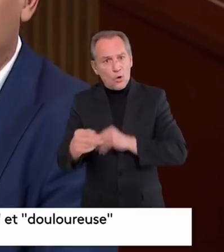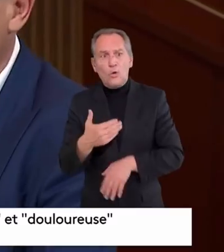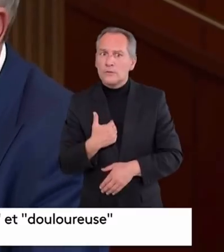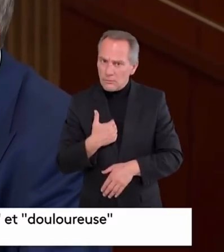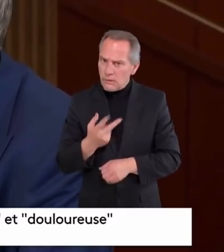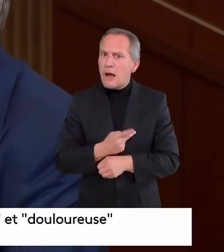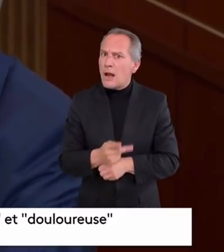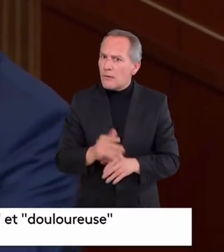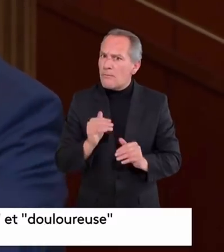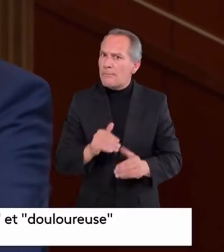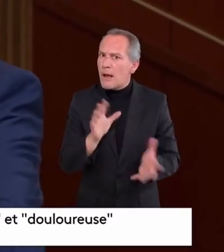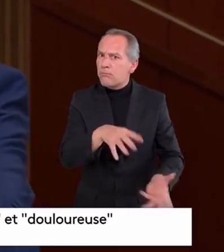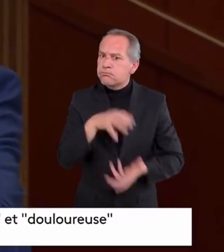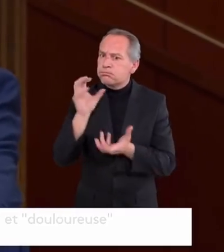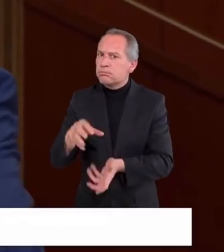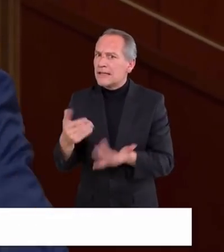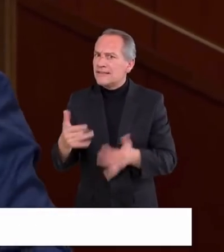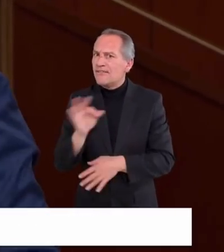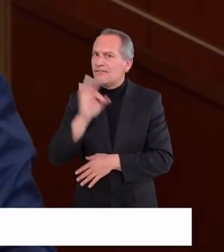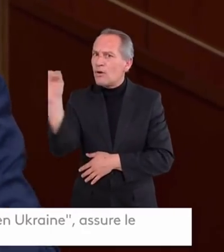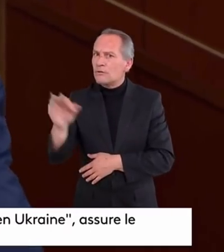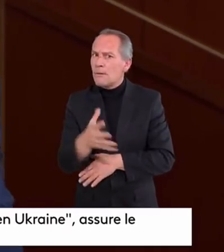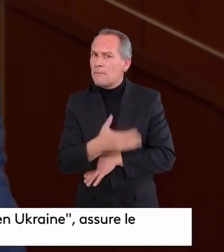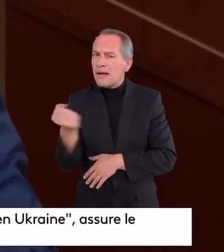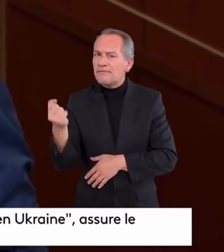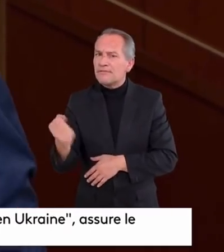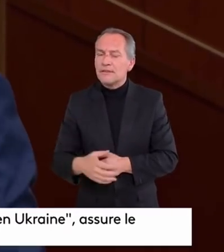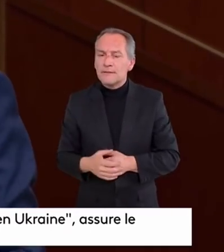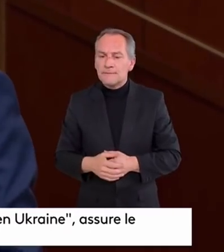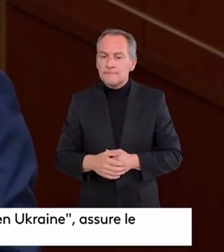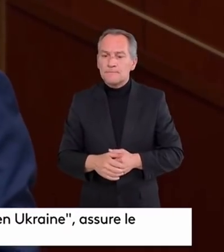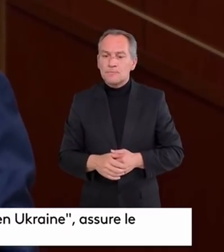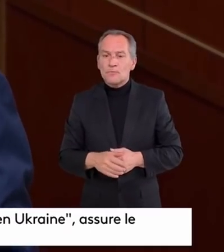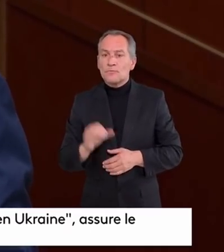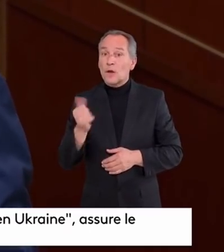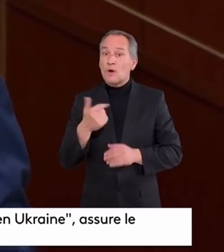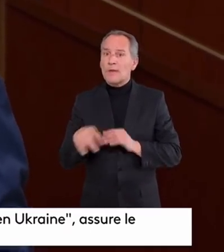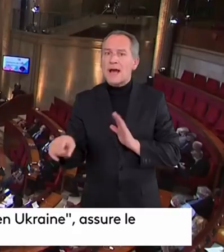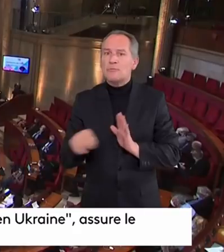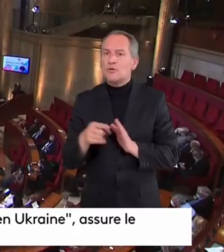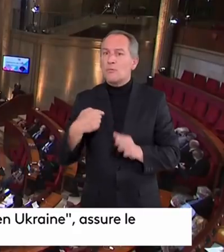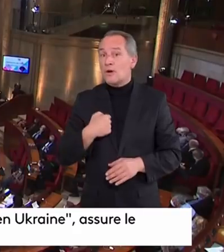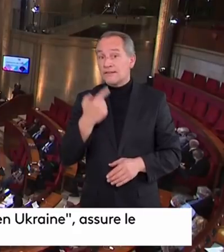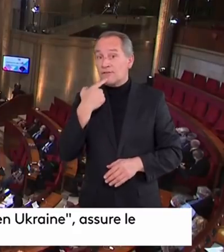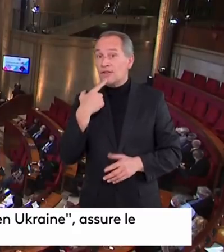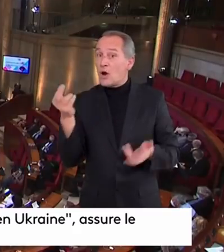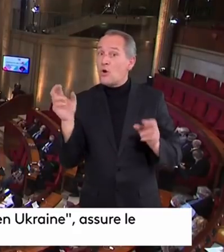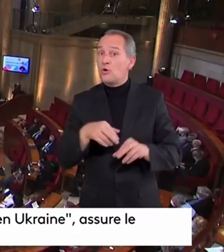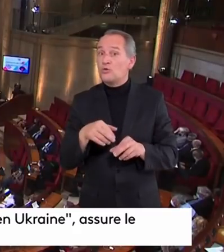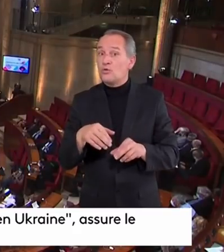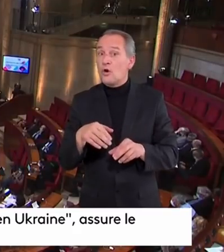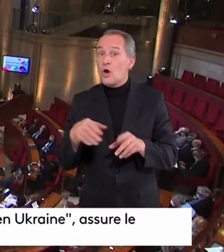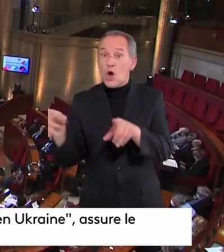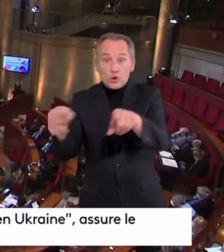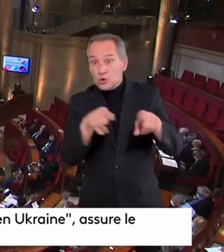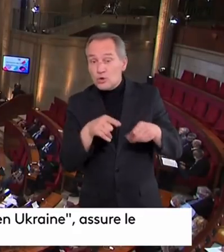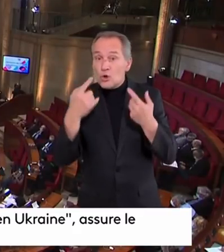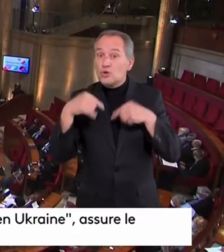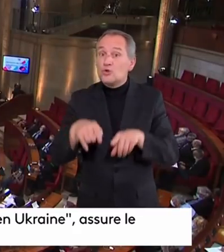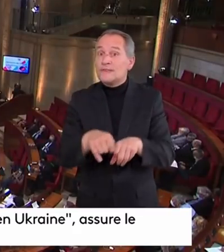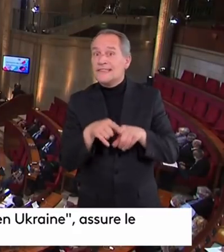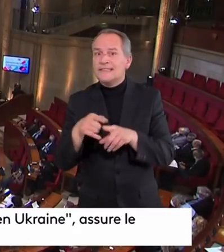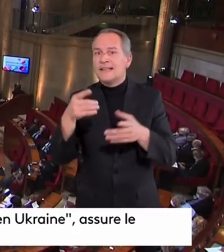même. Première mesure. En faisant ça, je rétablis une forme de justice fiscale parce qu'aujourd'hui, ces multinationales,